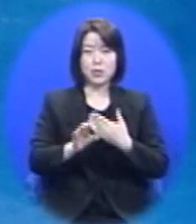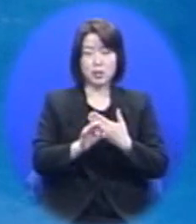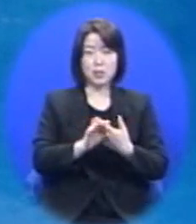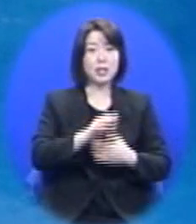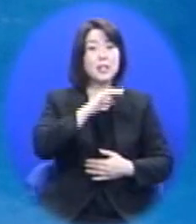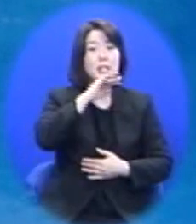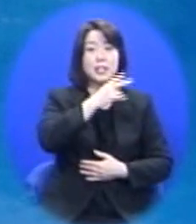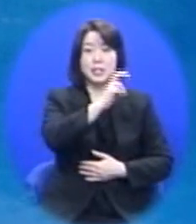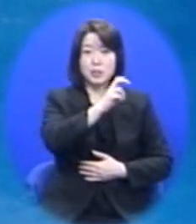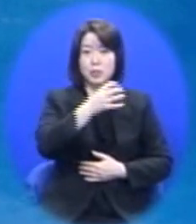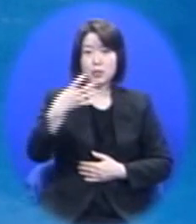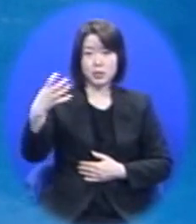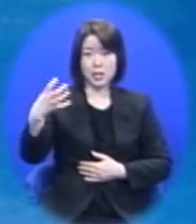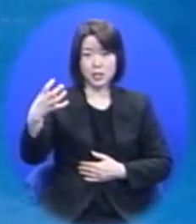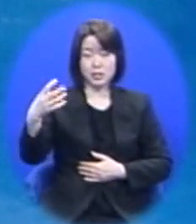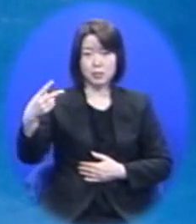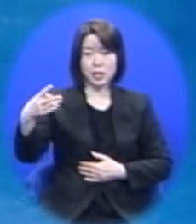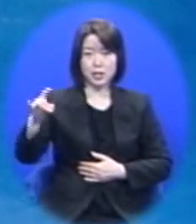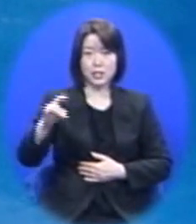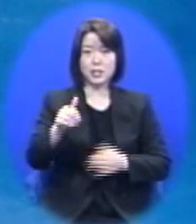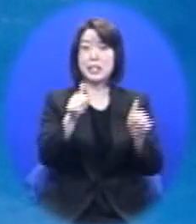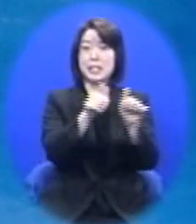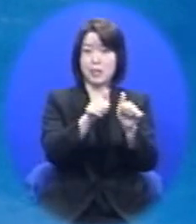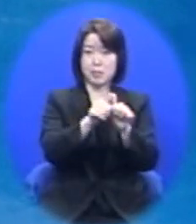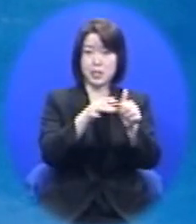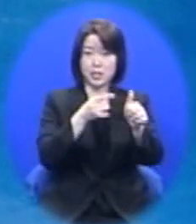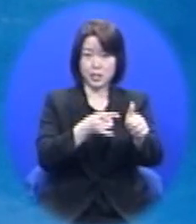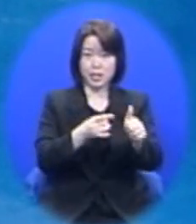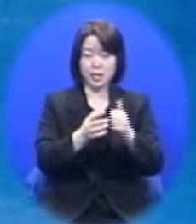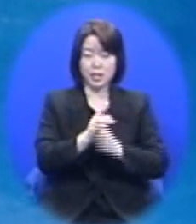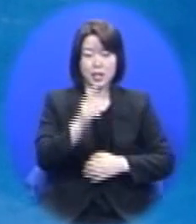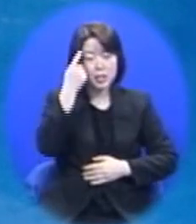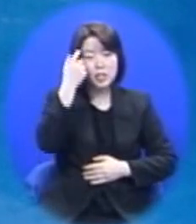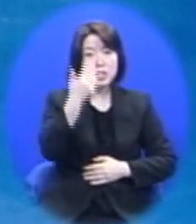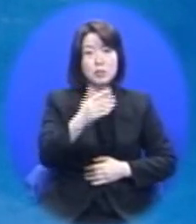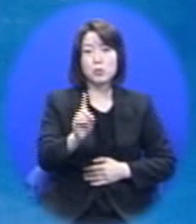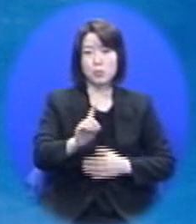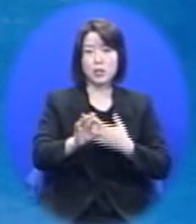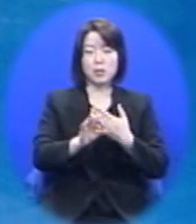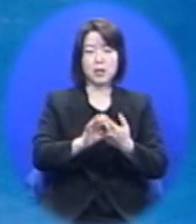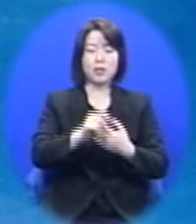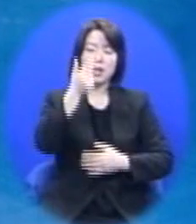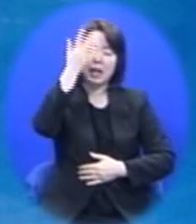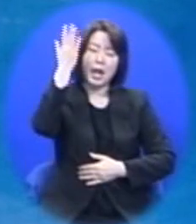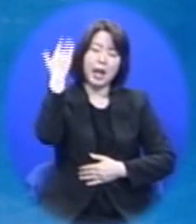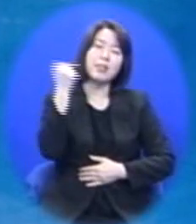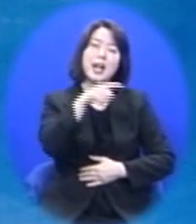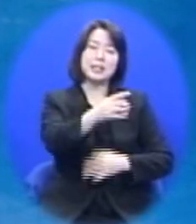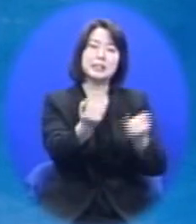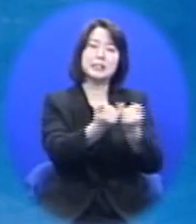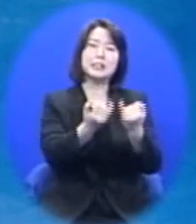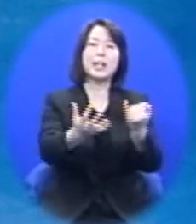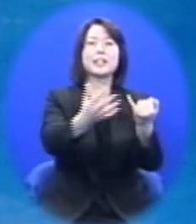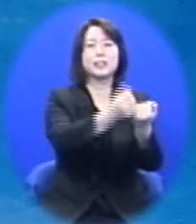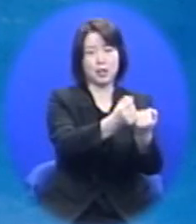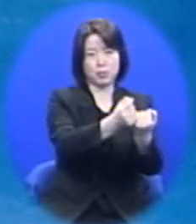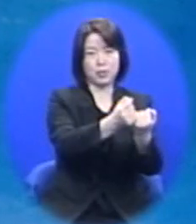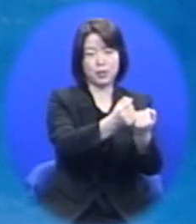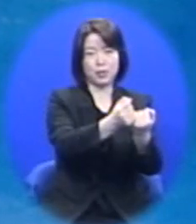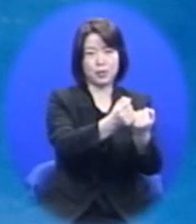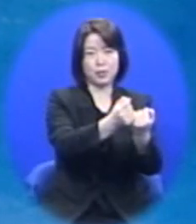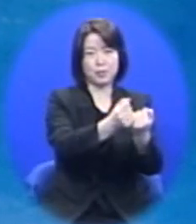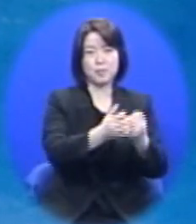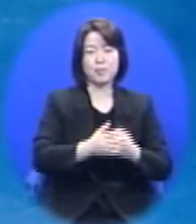남자들 그 항목 중에 이런 부분이 나옵니다. 그때 그 여자 잡을 걸. 네.